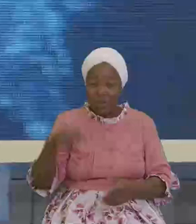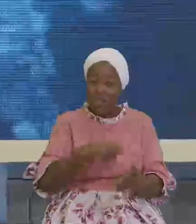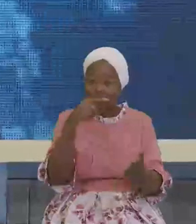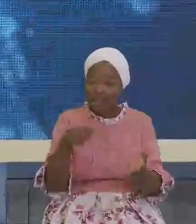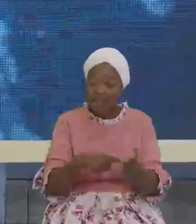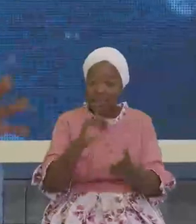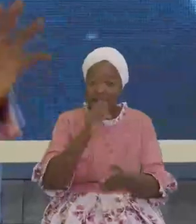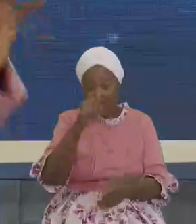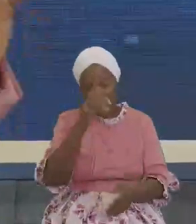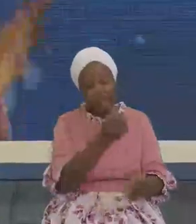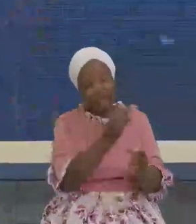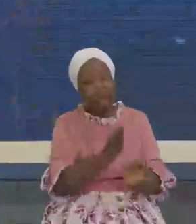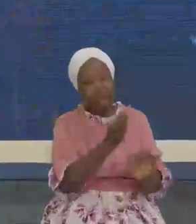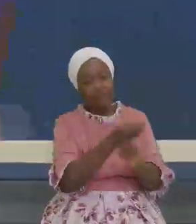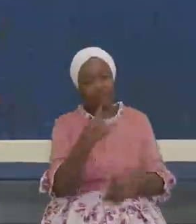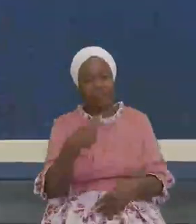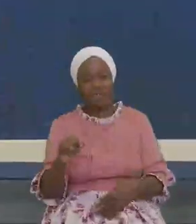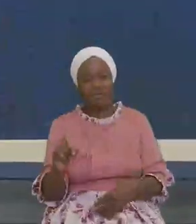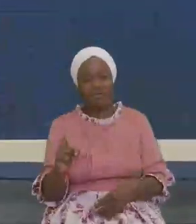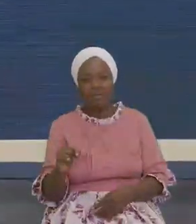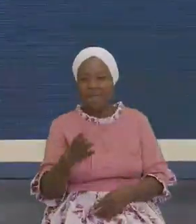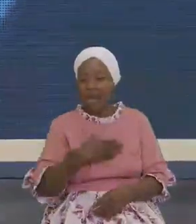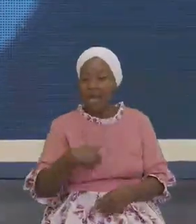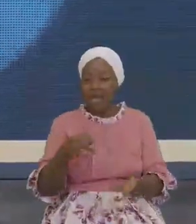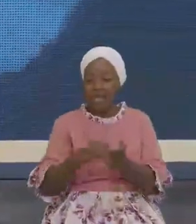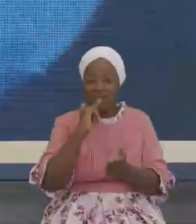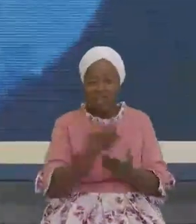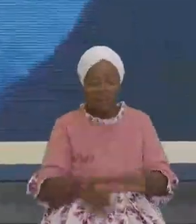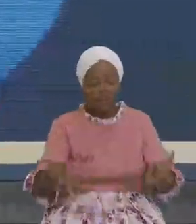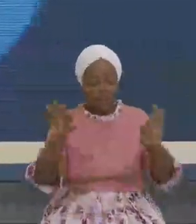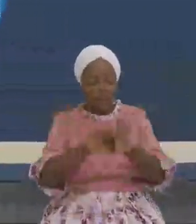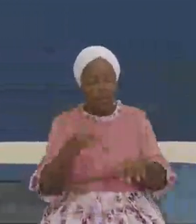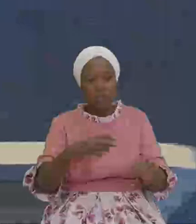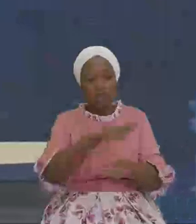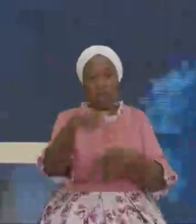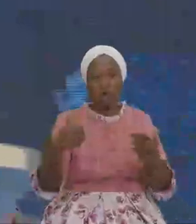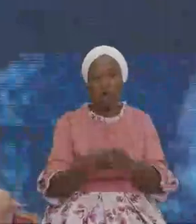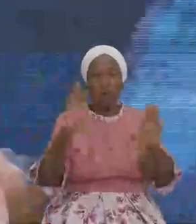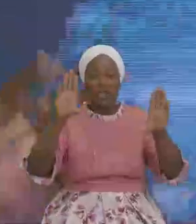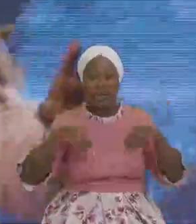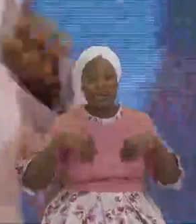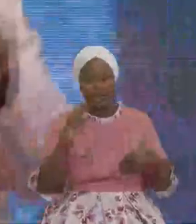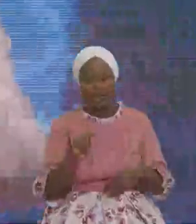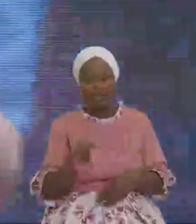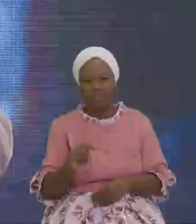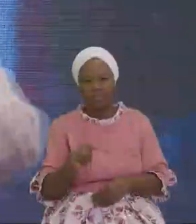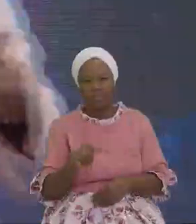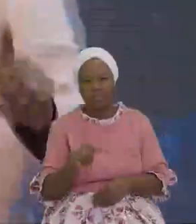Parce que c'est une parole certaine et digne d'être reçue par tout le monde.